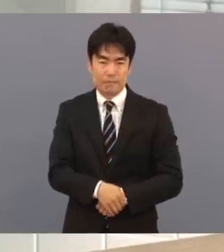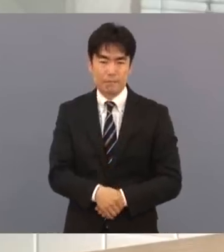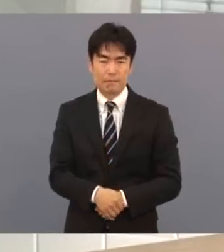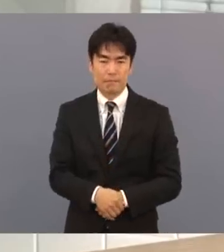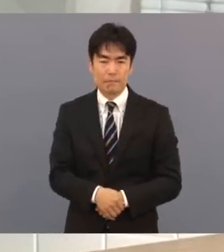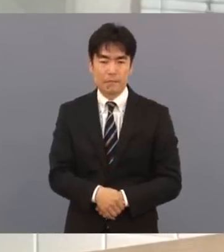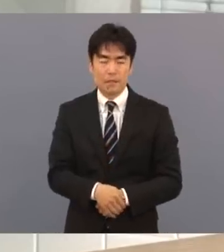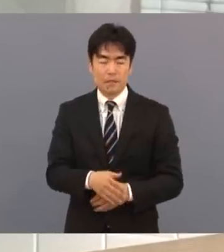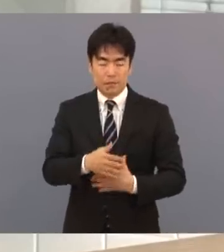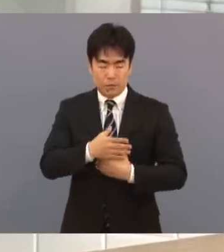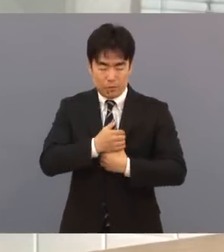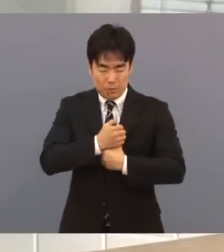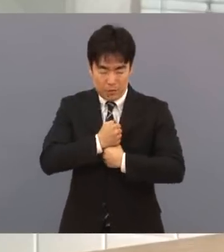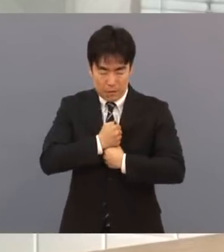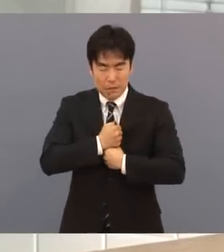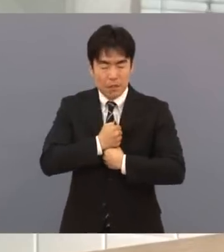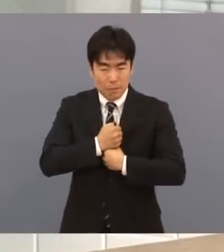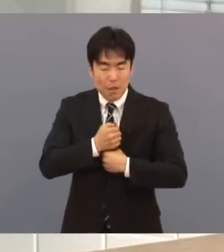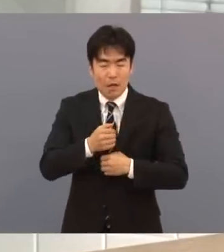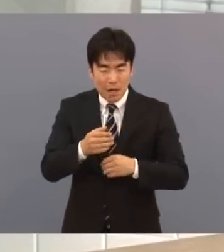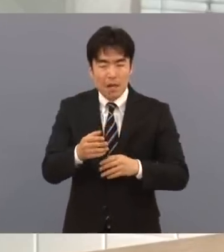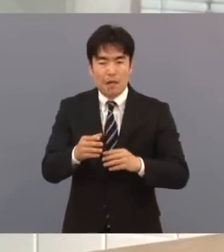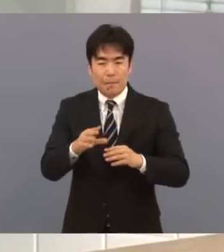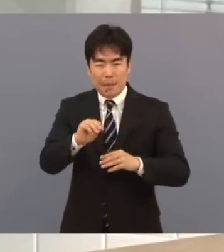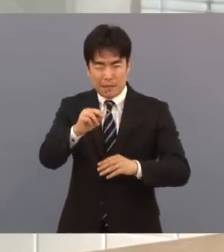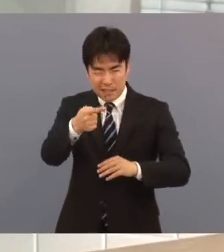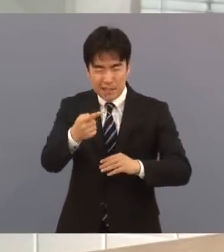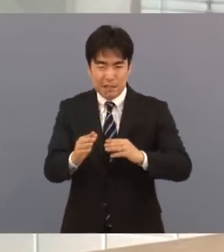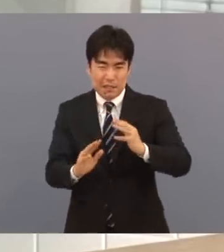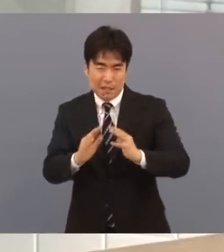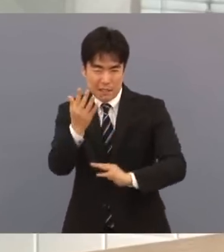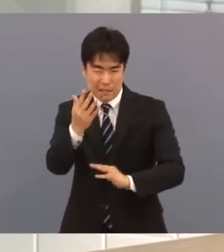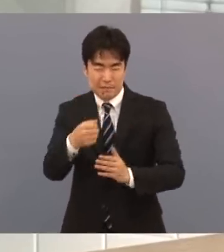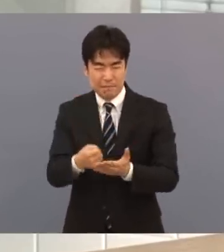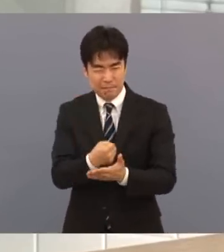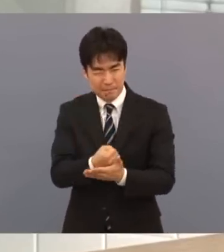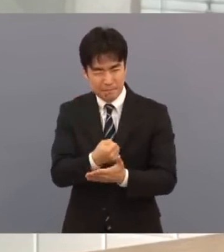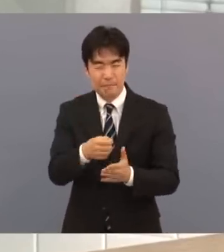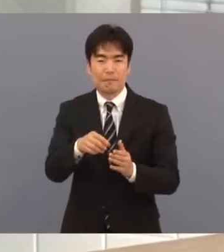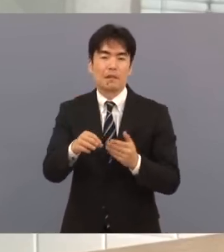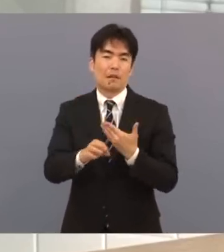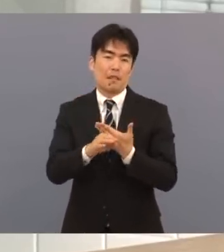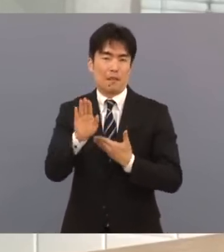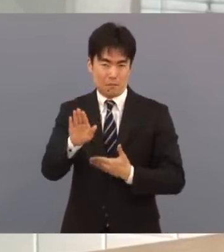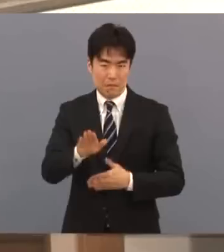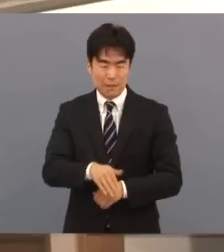十分に注意を払っていても万が一火災が起きてしまう場合があります。